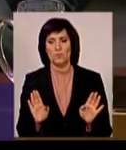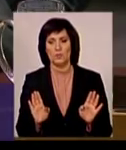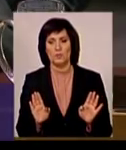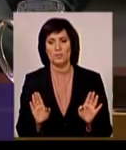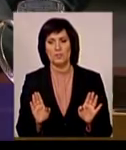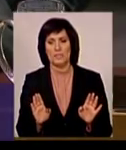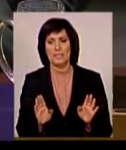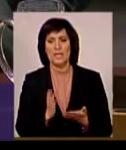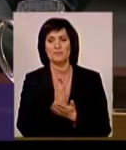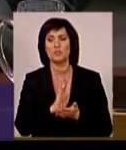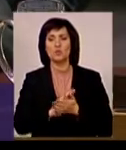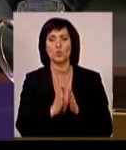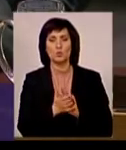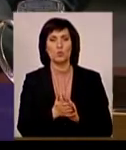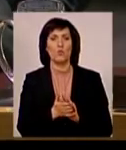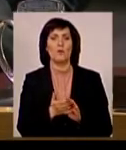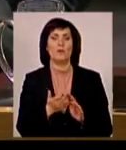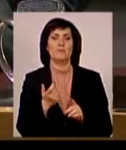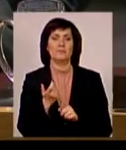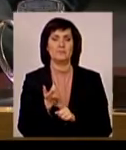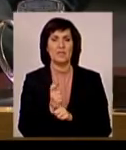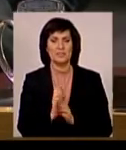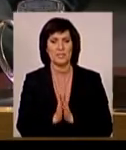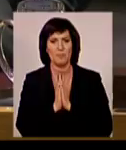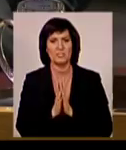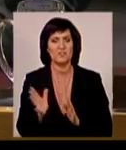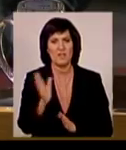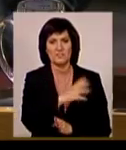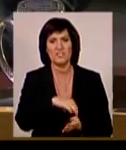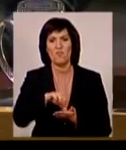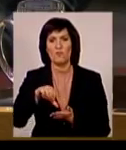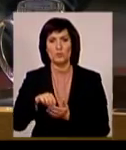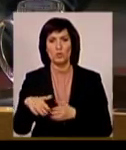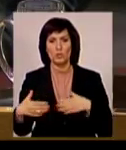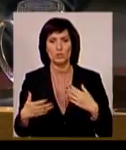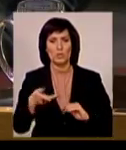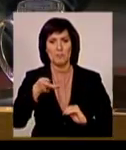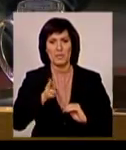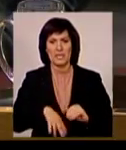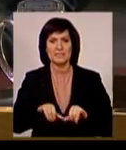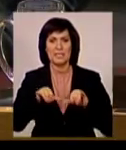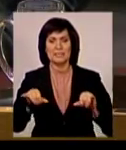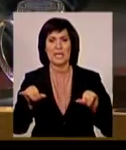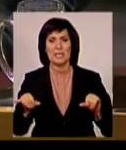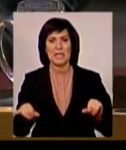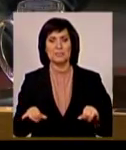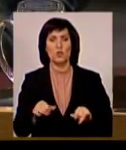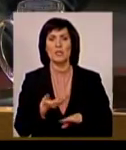В складывающихся условиях настоятельно призываем все вовлеченные стороны прекратить